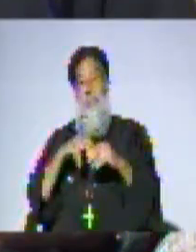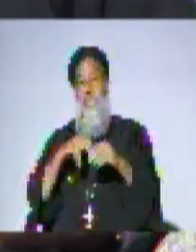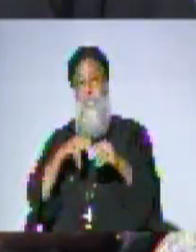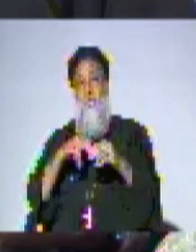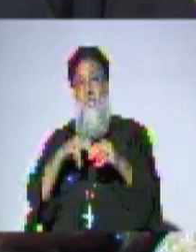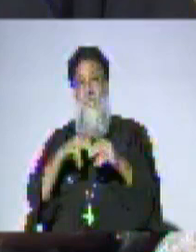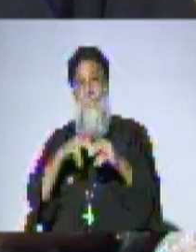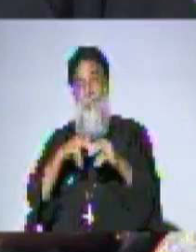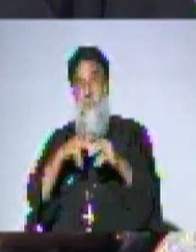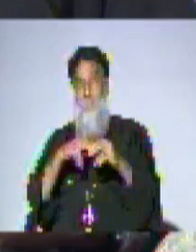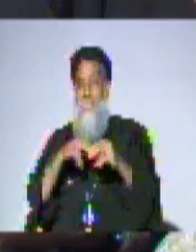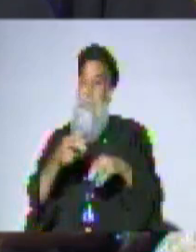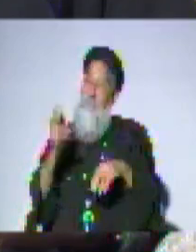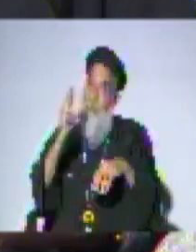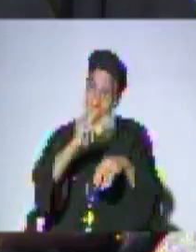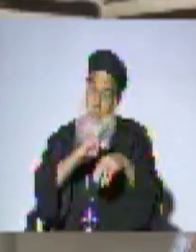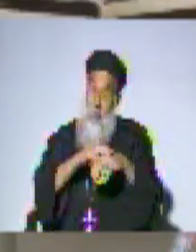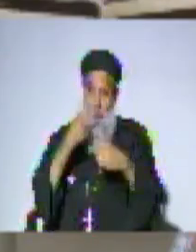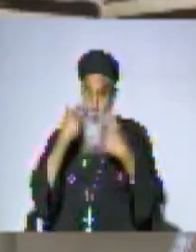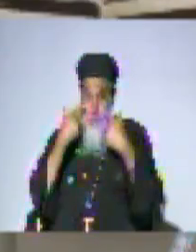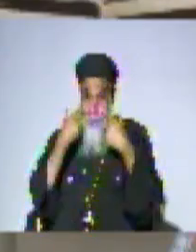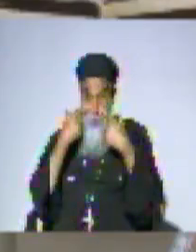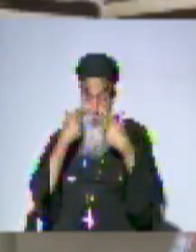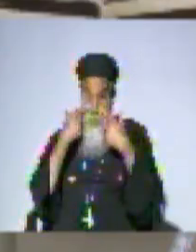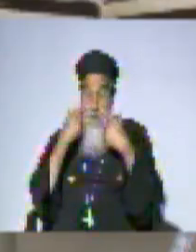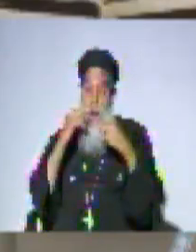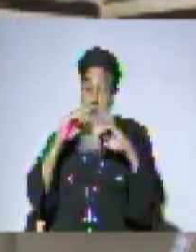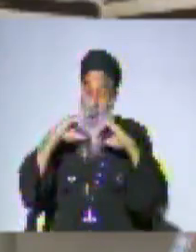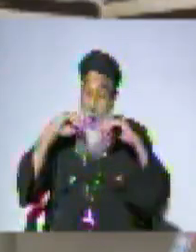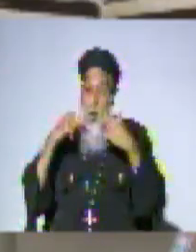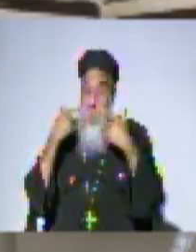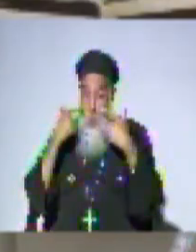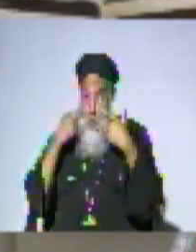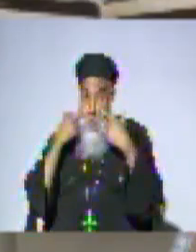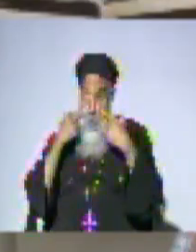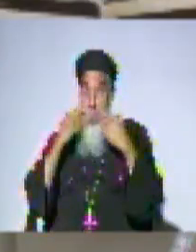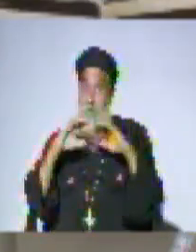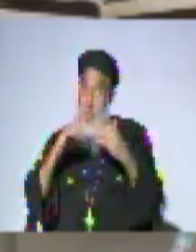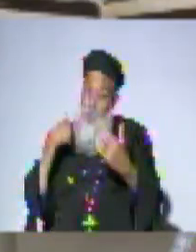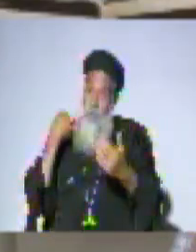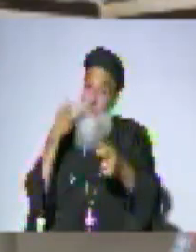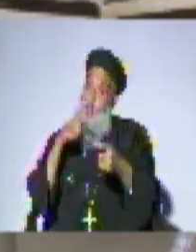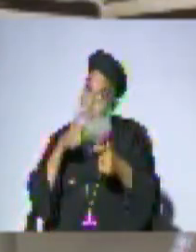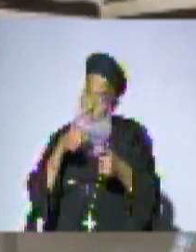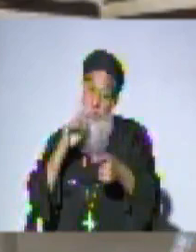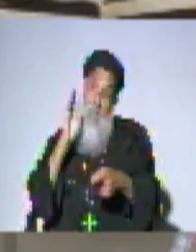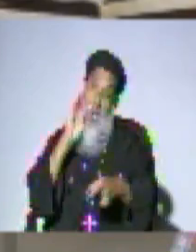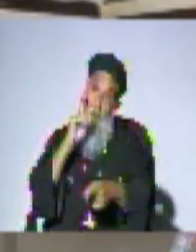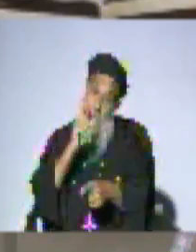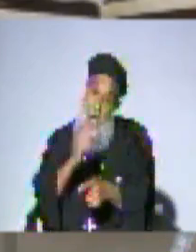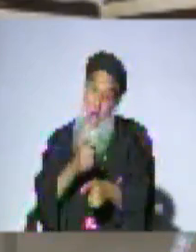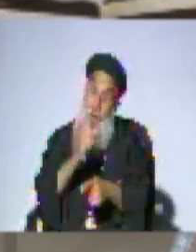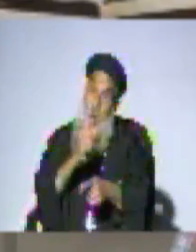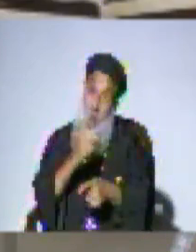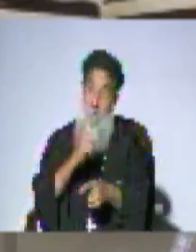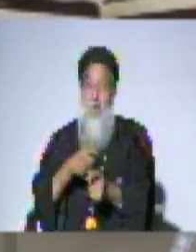للآباء الأولين اللي نلتزم بالتفاسير الآبائية المظبوطة،